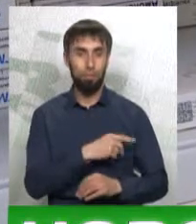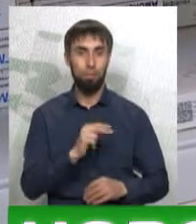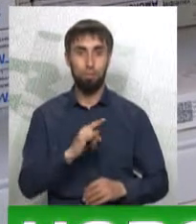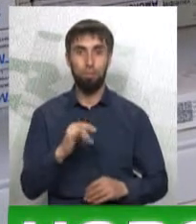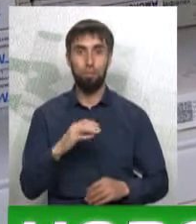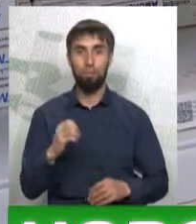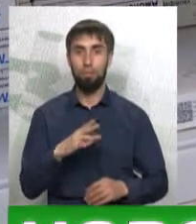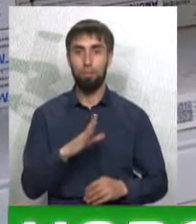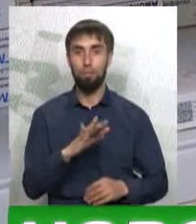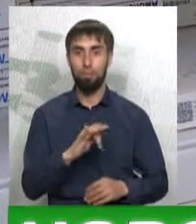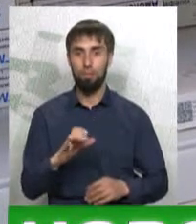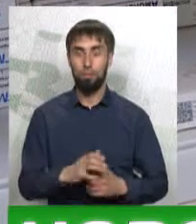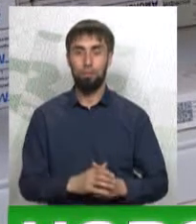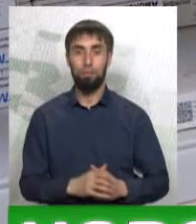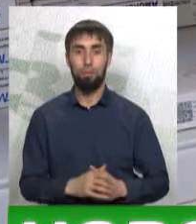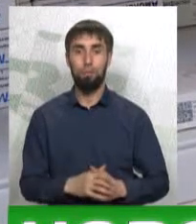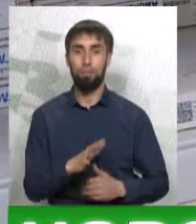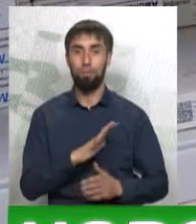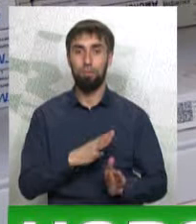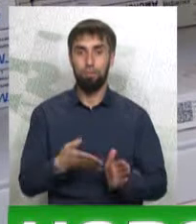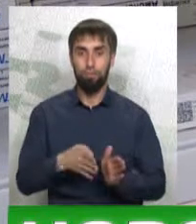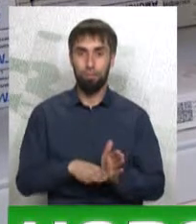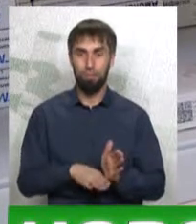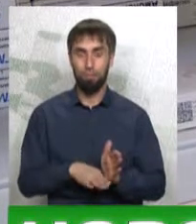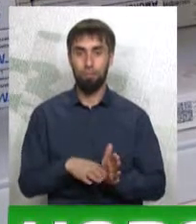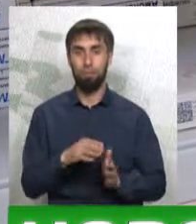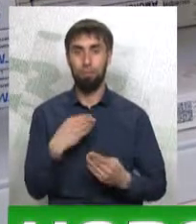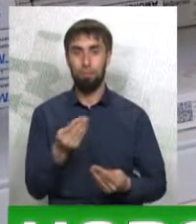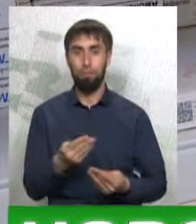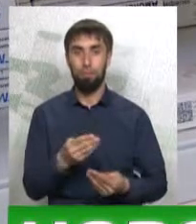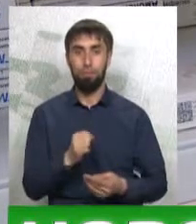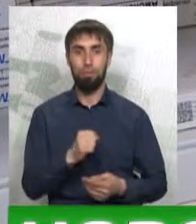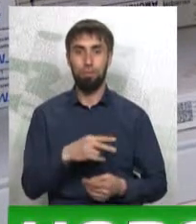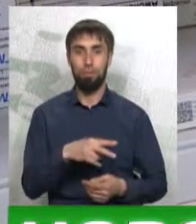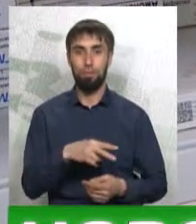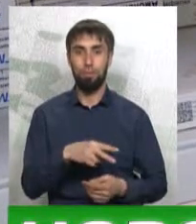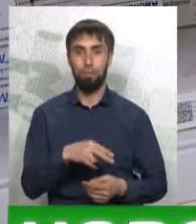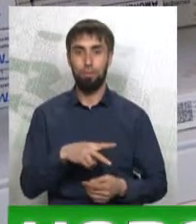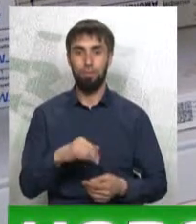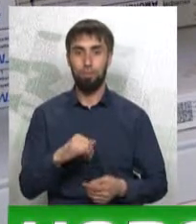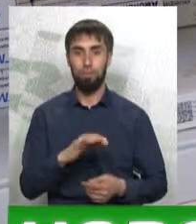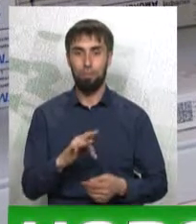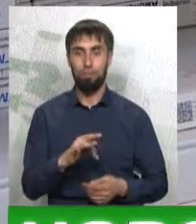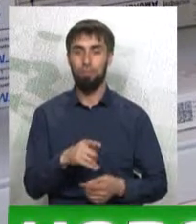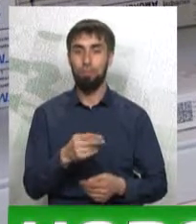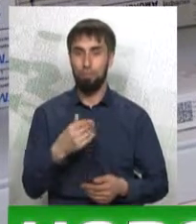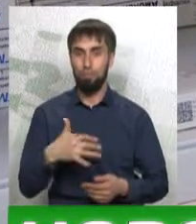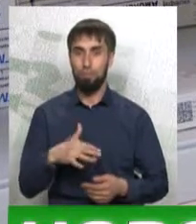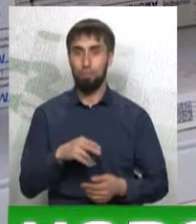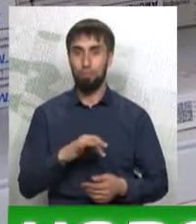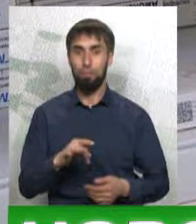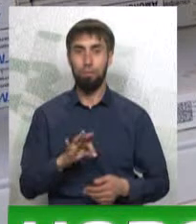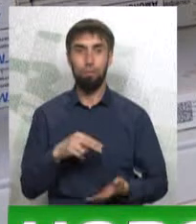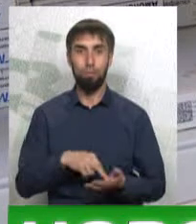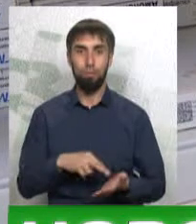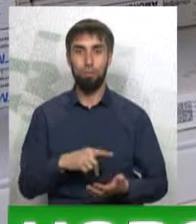когда вирус идет уже с осложнением, назначают и арифлювир препарат. Он, конечно, не дешевый препарат, он